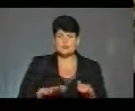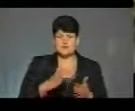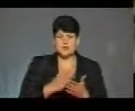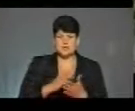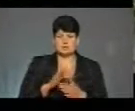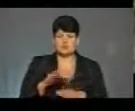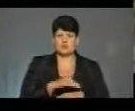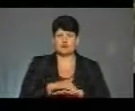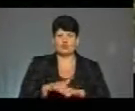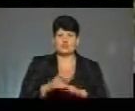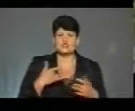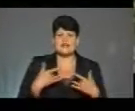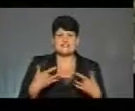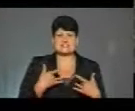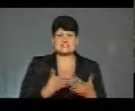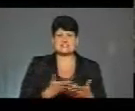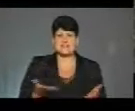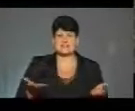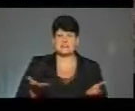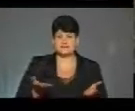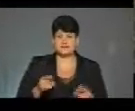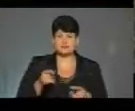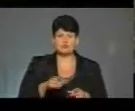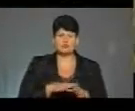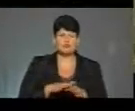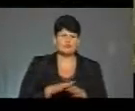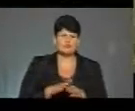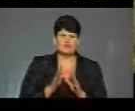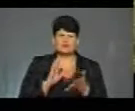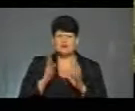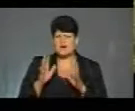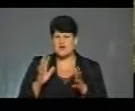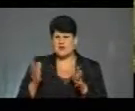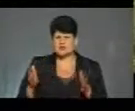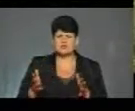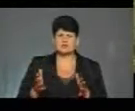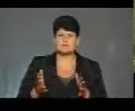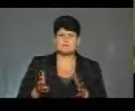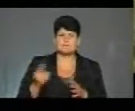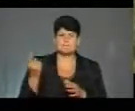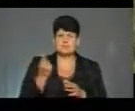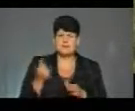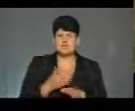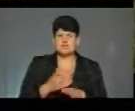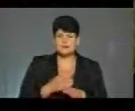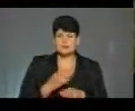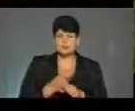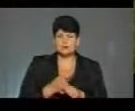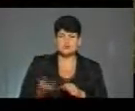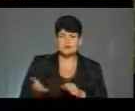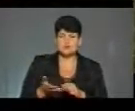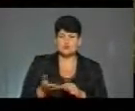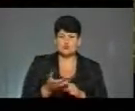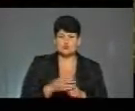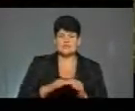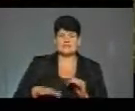знаходитися вулична сцена. Тут було повністю хащі. Тобто, по суті, перший етап роботи – це ми скошували всю